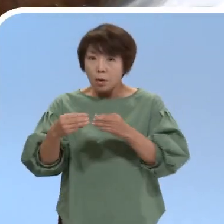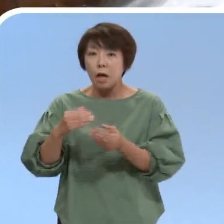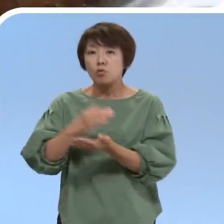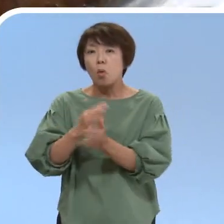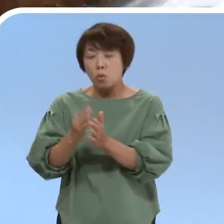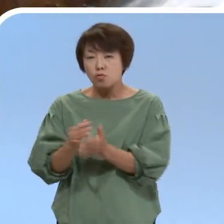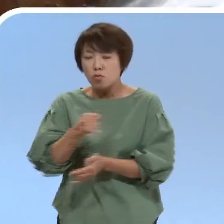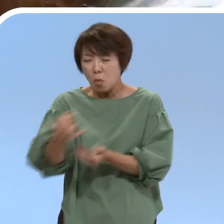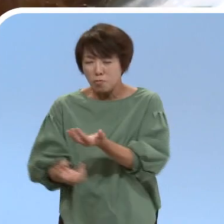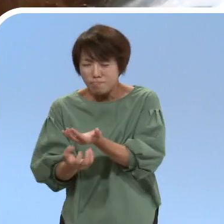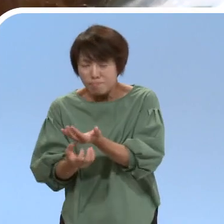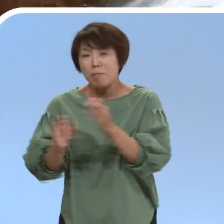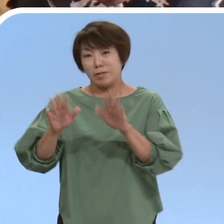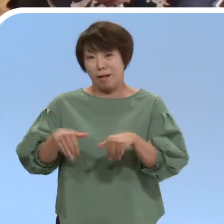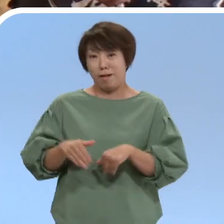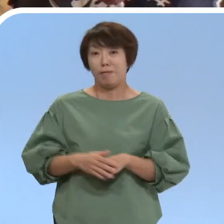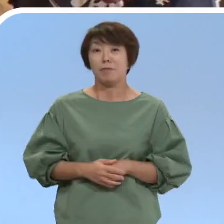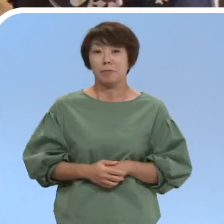でいます。